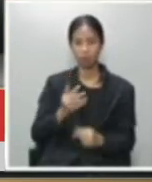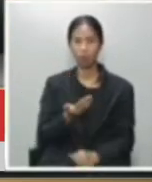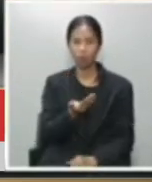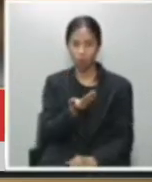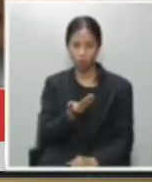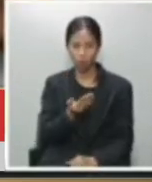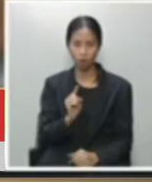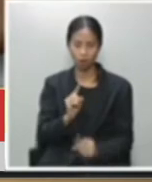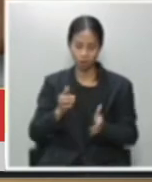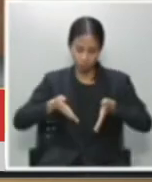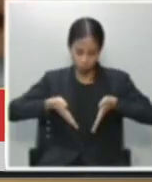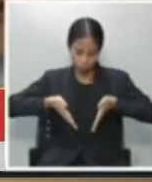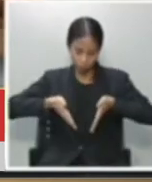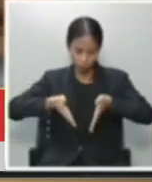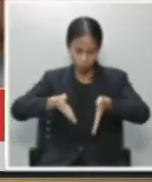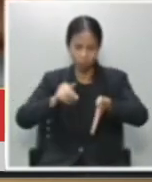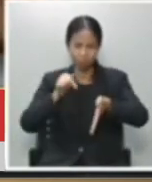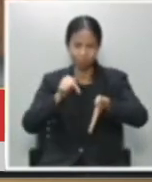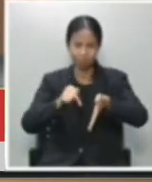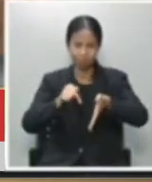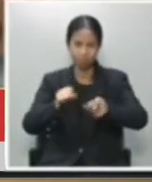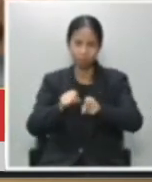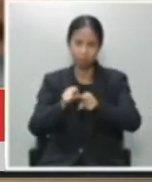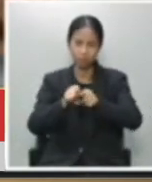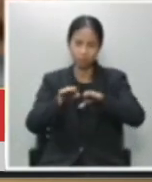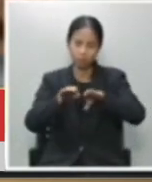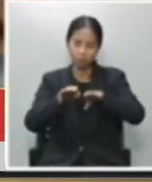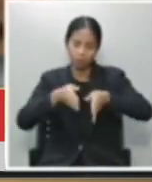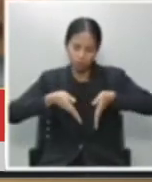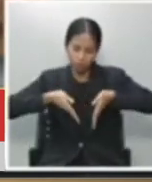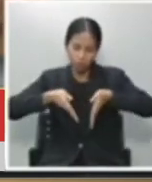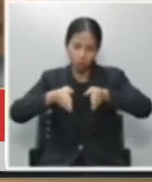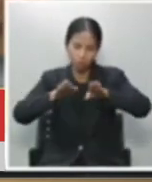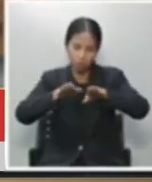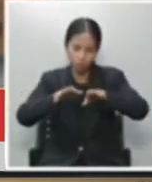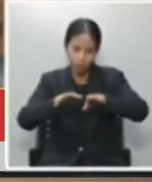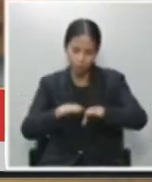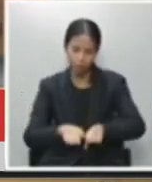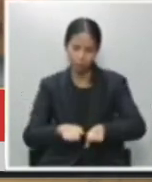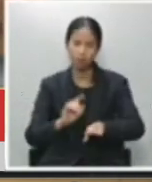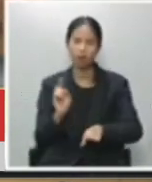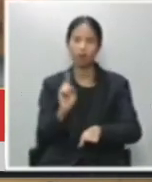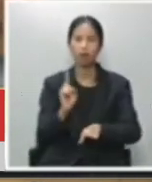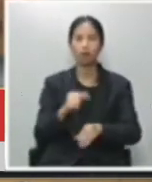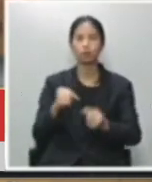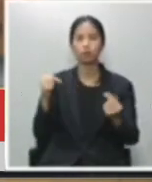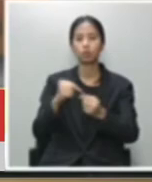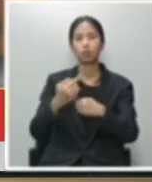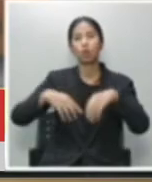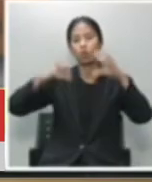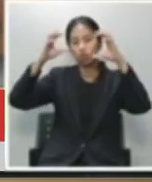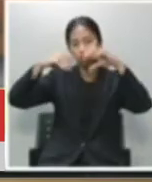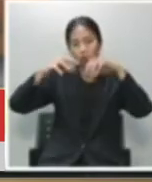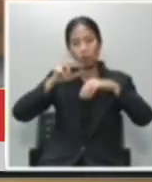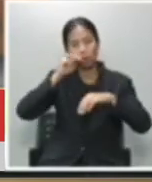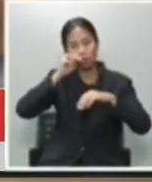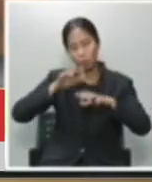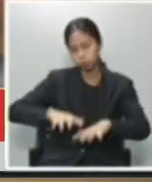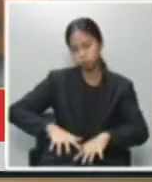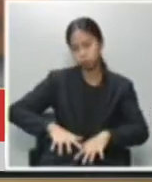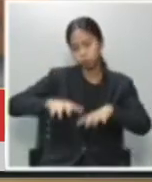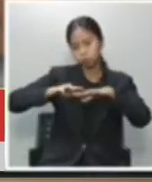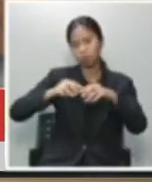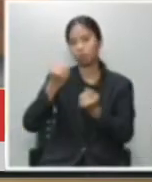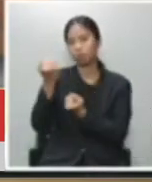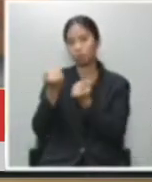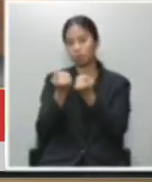กระดับถนนที่มีระดับที่ต่ำเนื่องจากพอถึงฤดูฝนน้ำจะท่วมขังรถที่วิ่งมาด้วยความ